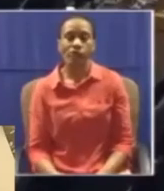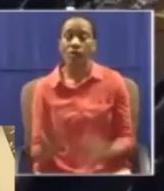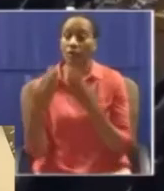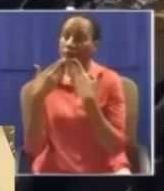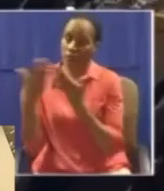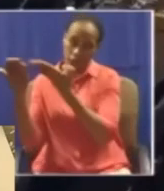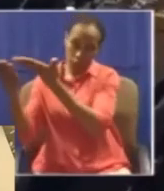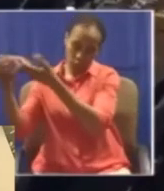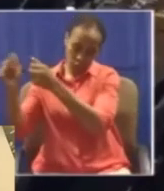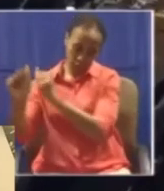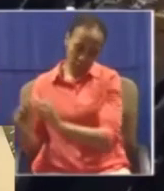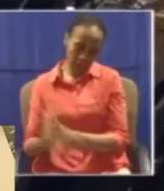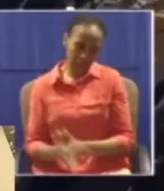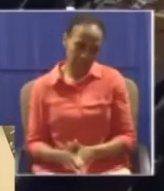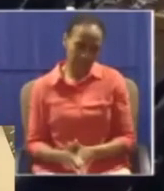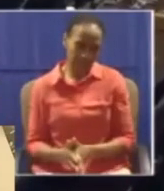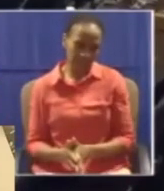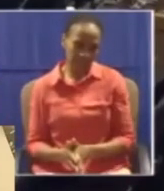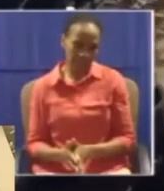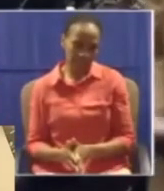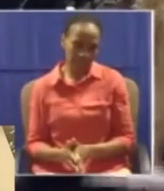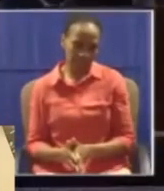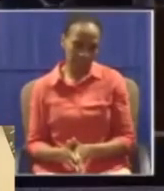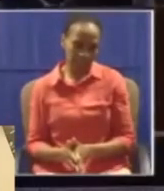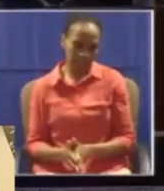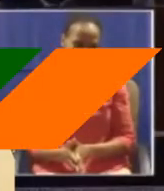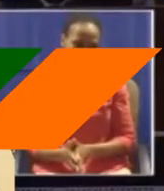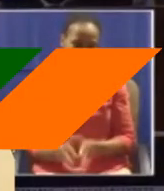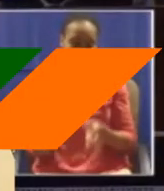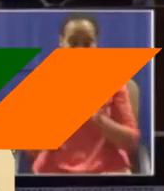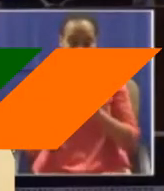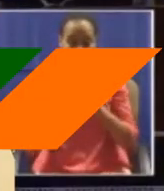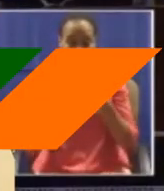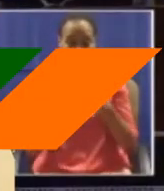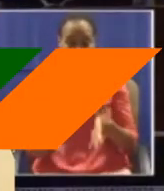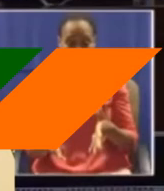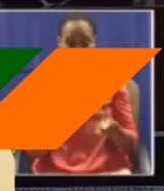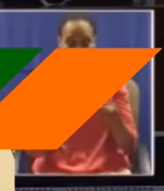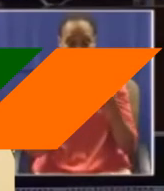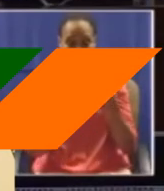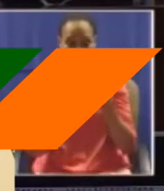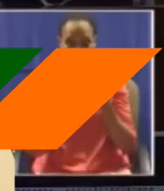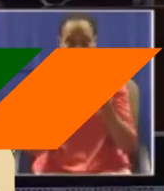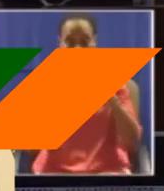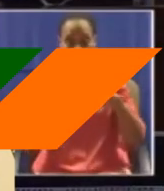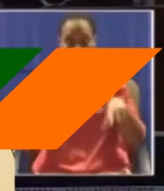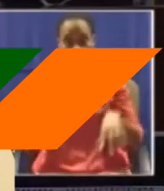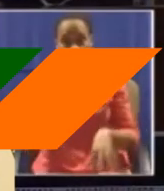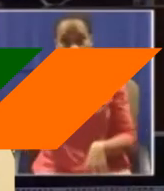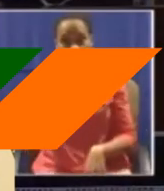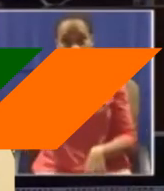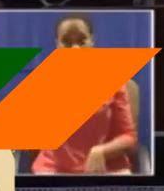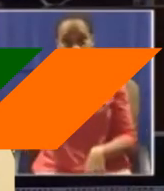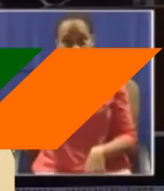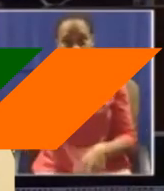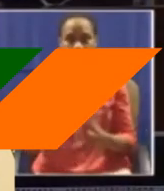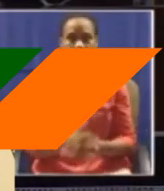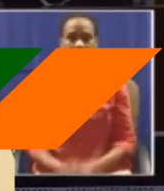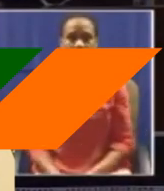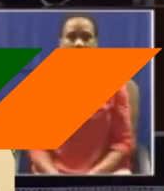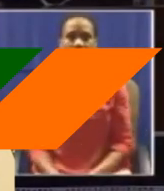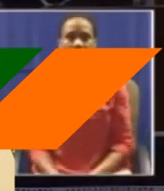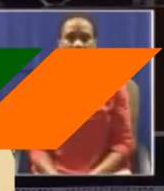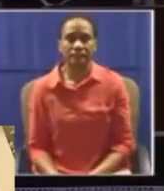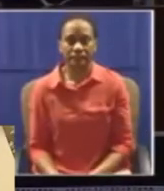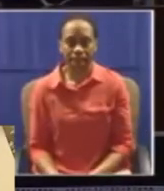Thank you, Chairperson. Die hoofdoel van die wet is om een nasionale vervoerreguleerder daar te stel, wat oor alle magte beskik